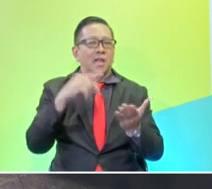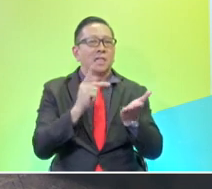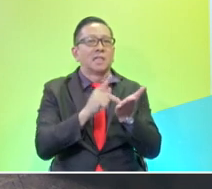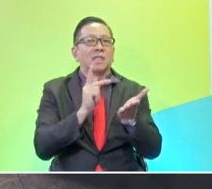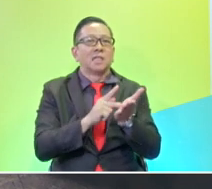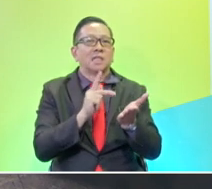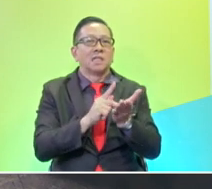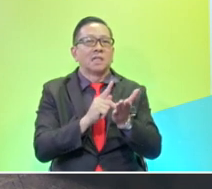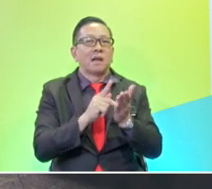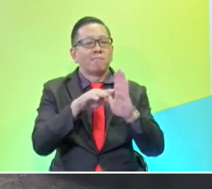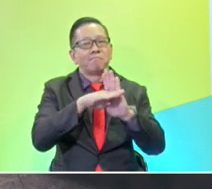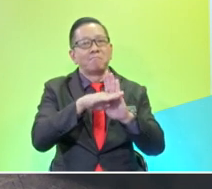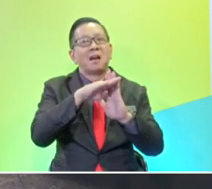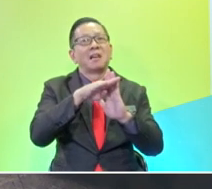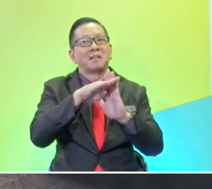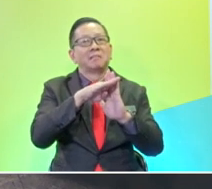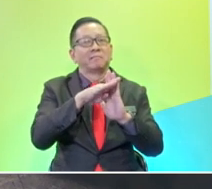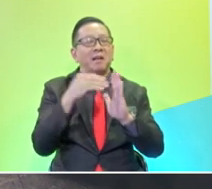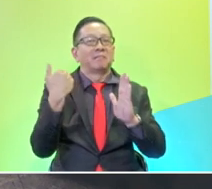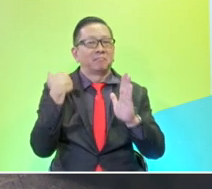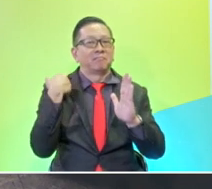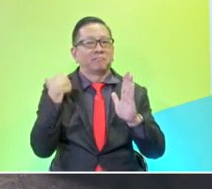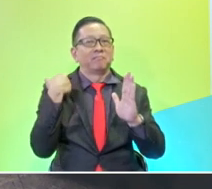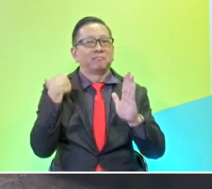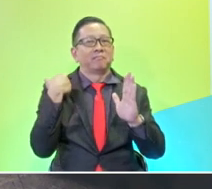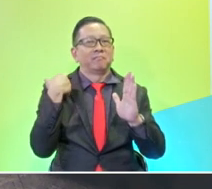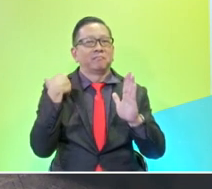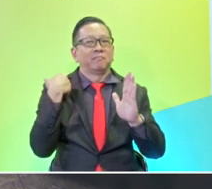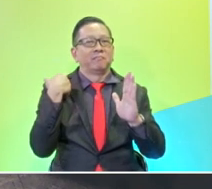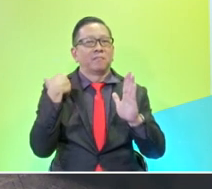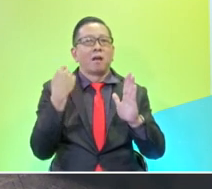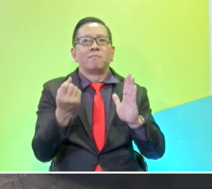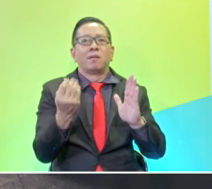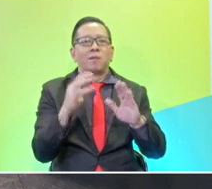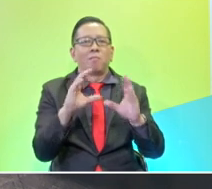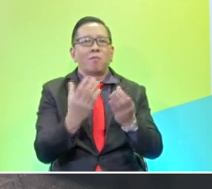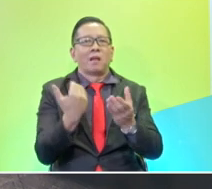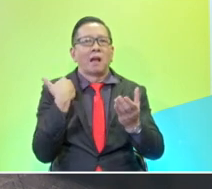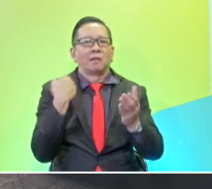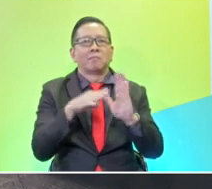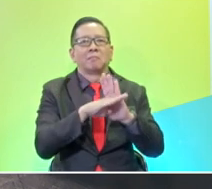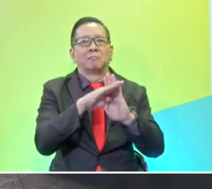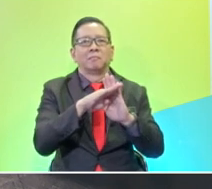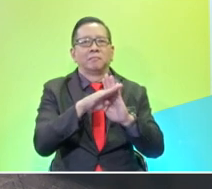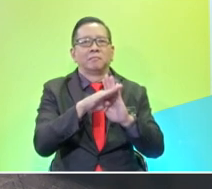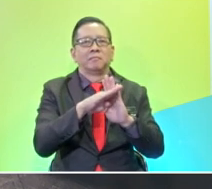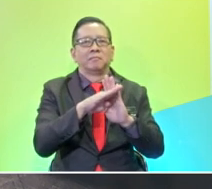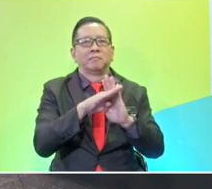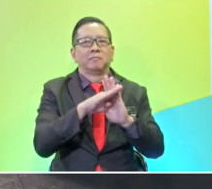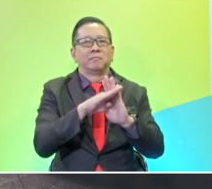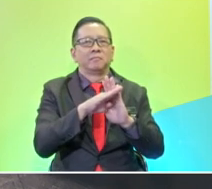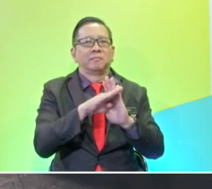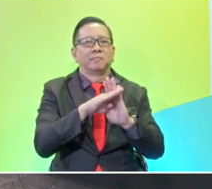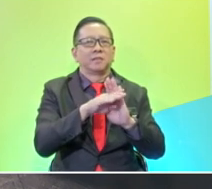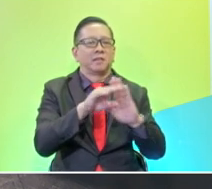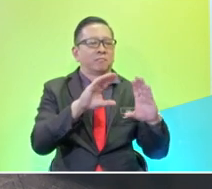Baki yang tinggal Oh berapa Baki bola yang tinggal tadi tadi kita sudah keluarkan ini lagi